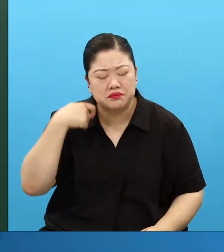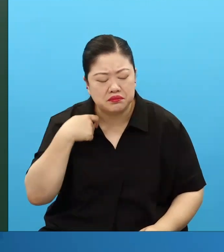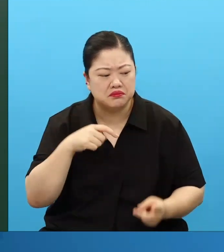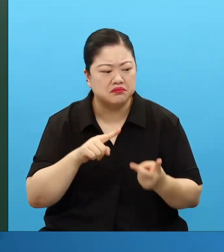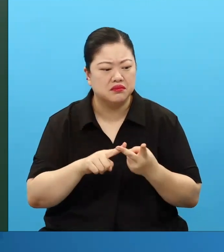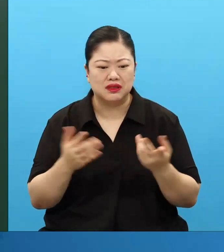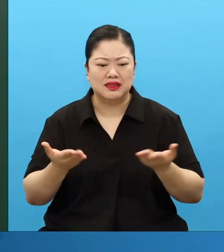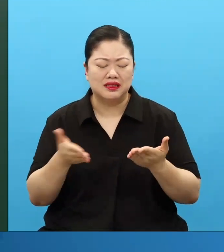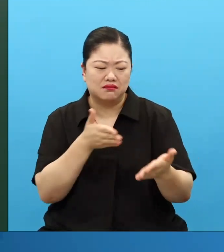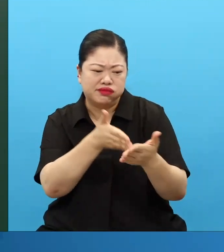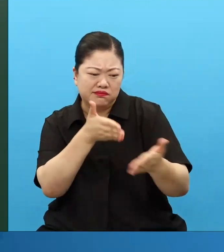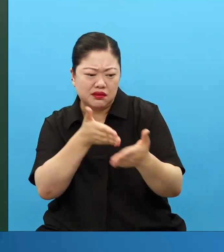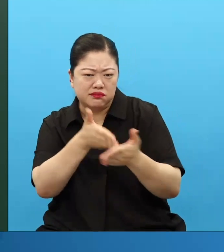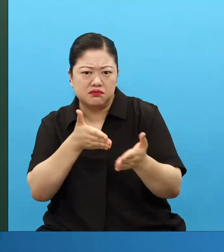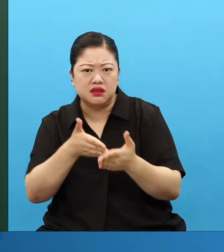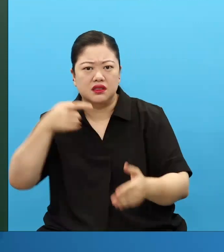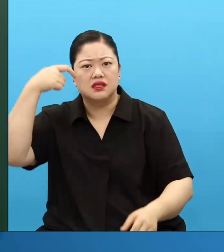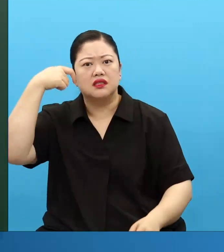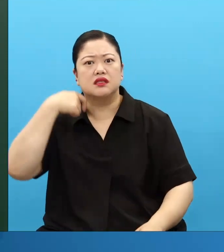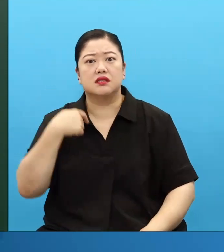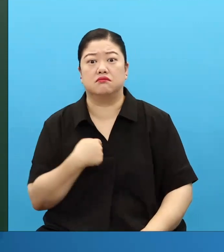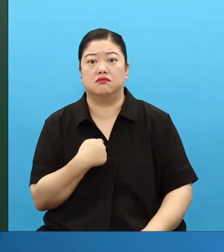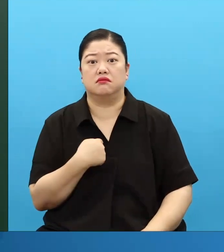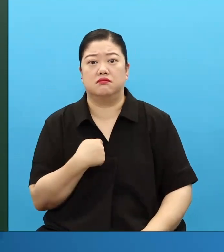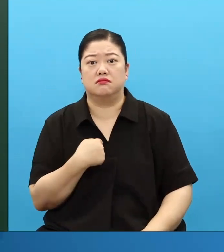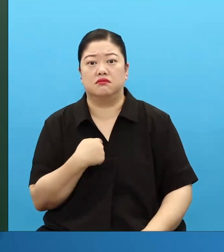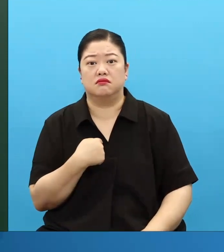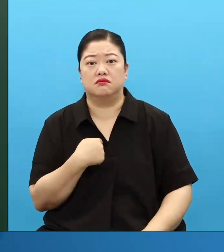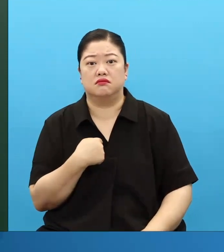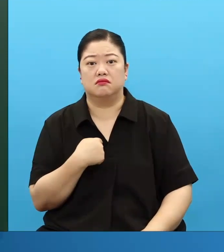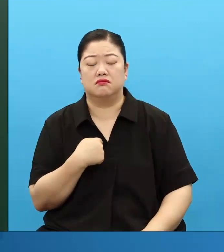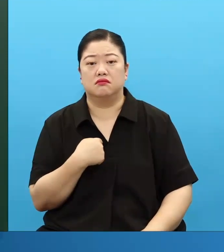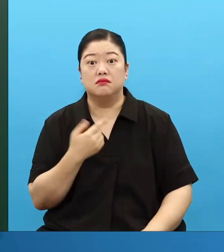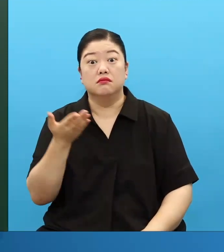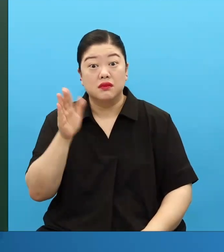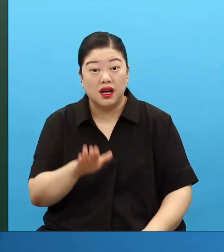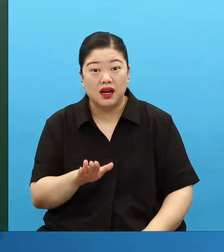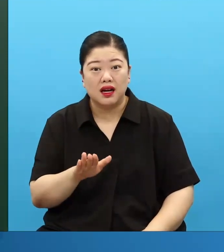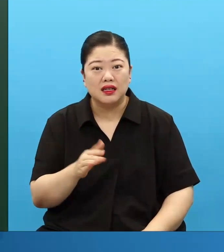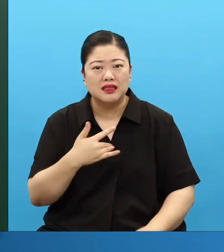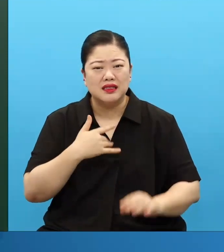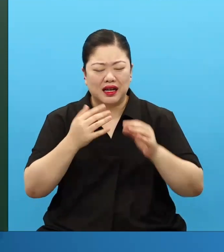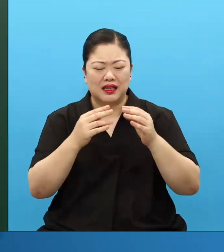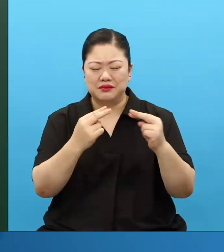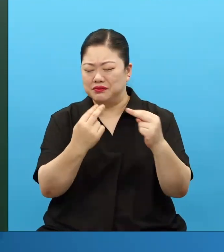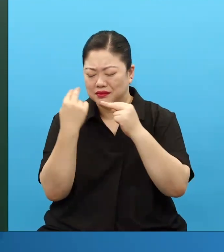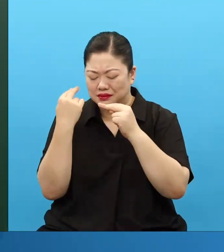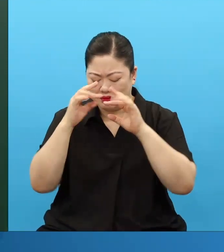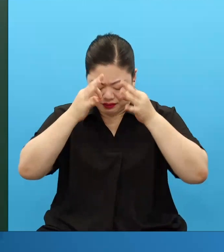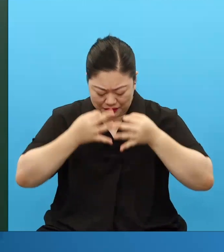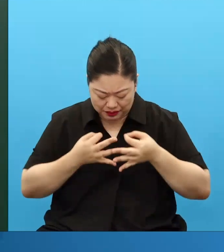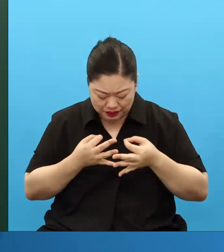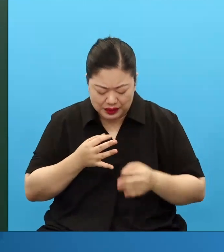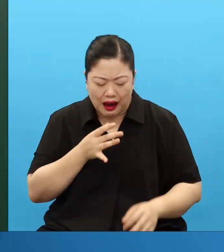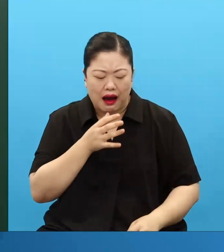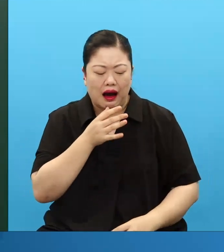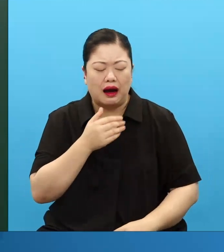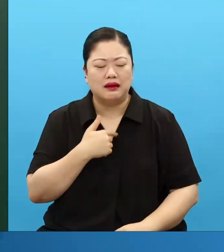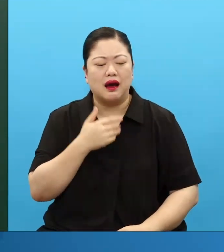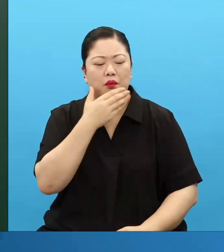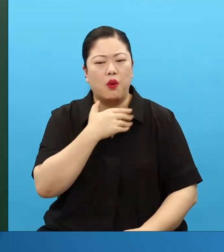이 temple. 본문입니다. It is this passage that 이보다 더 큰 응답은 없죠. And there is no greater answer than this. 그래서 지금부터